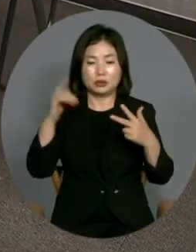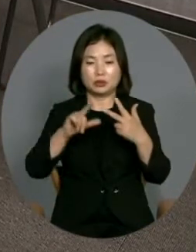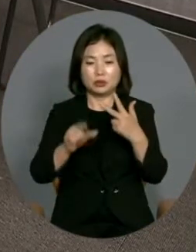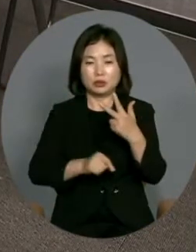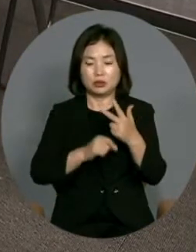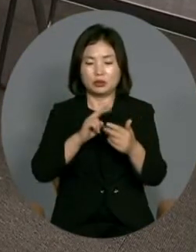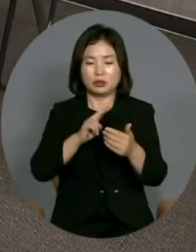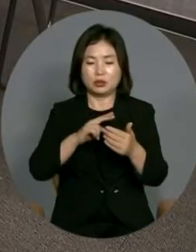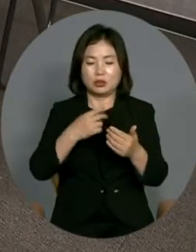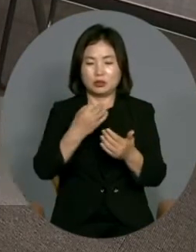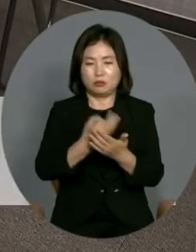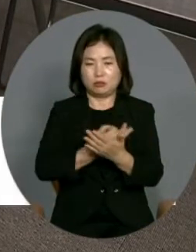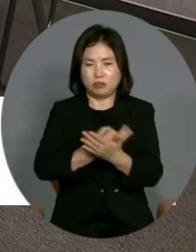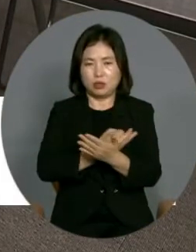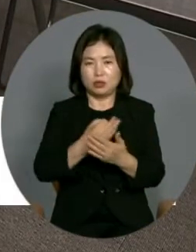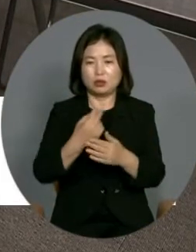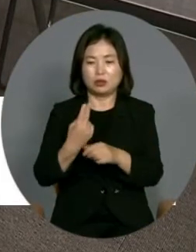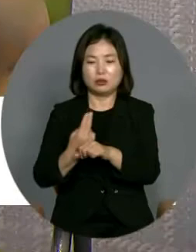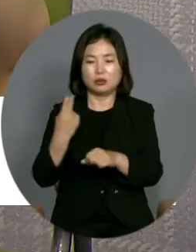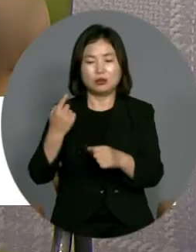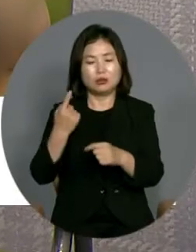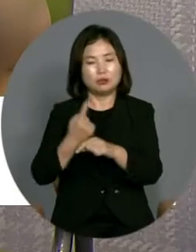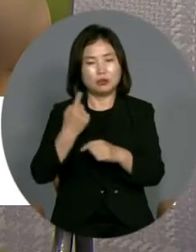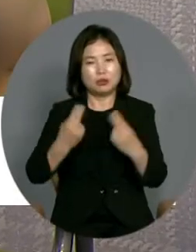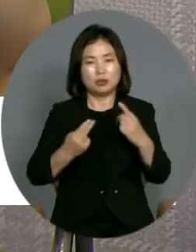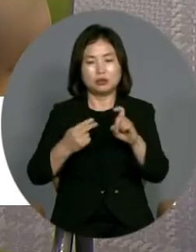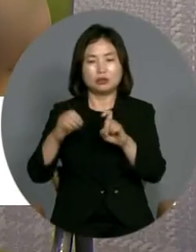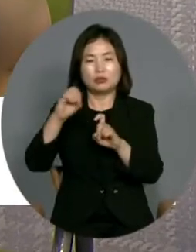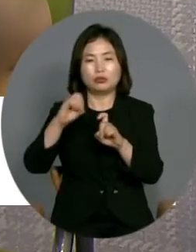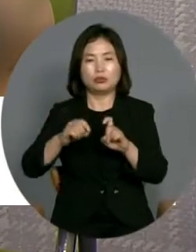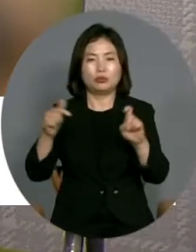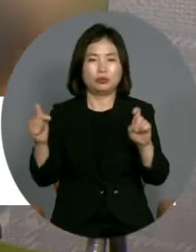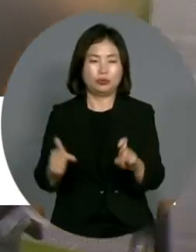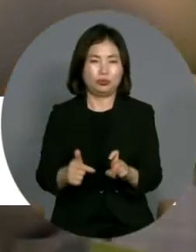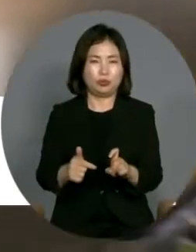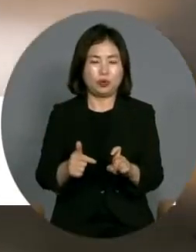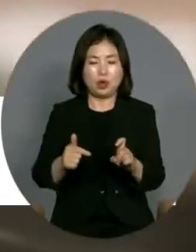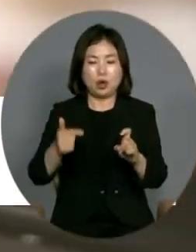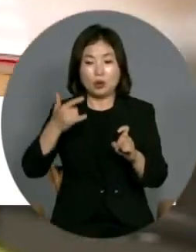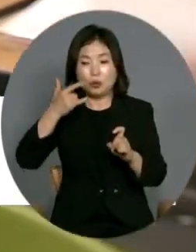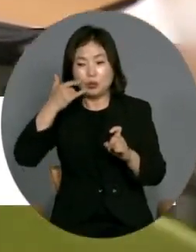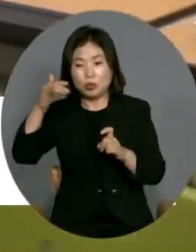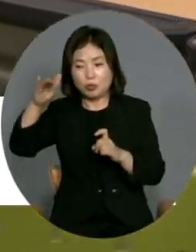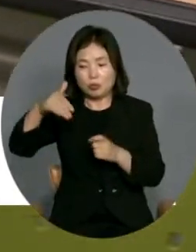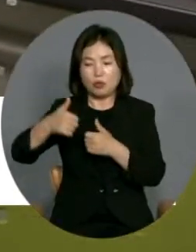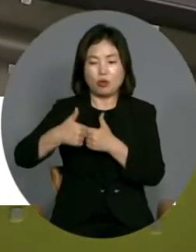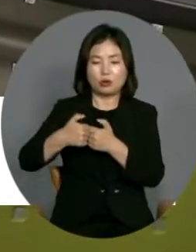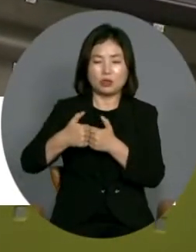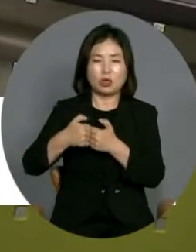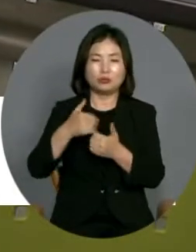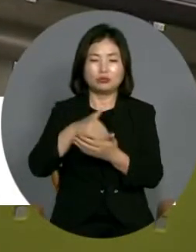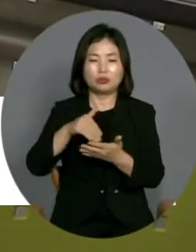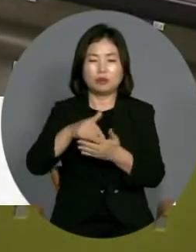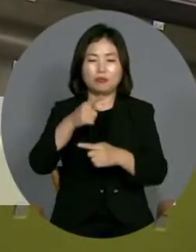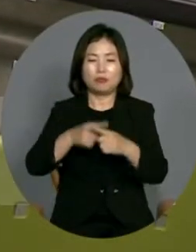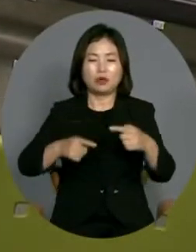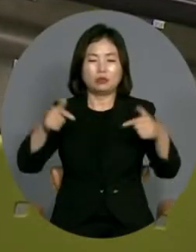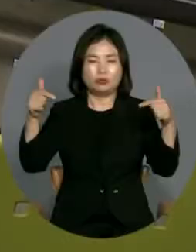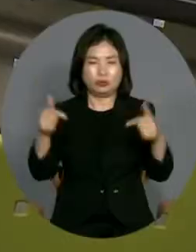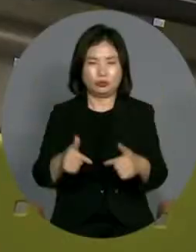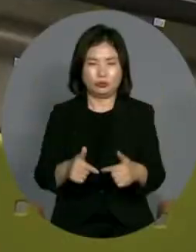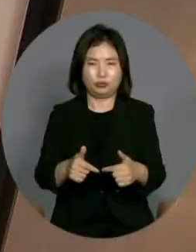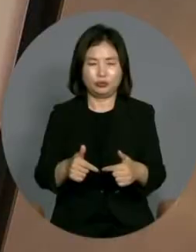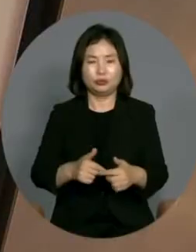7월까지의 매출도 지난해 같은 기간과 비교해 10% 줄었고 학부모 상담 건수는 절반으로 뚝